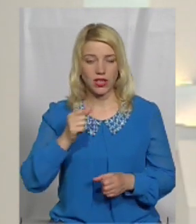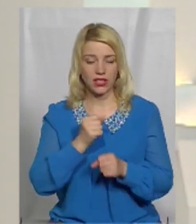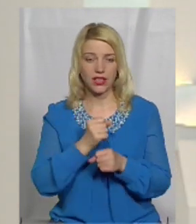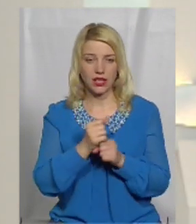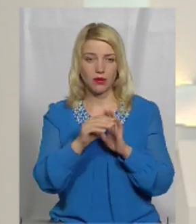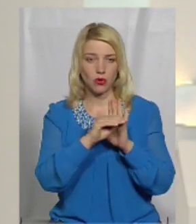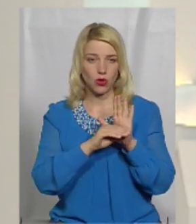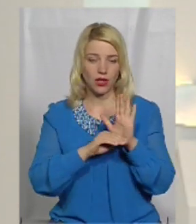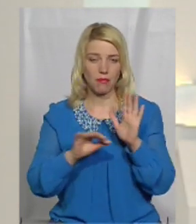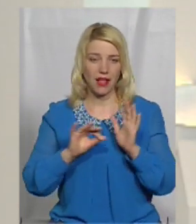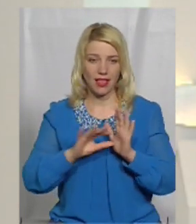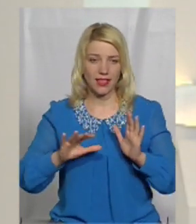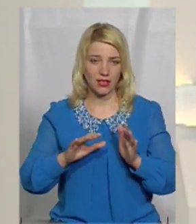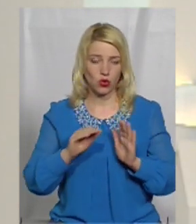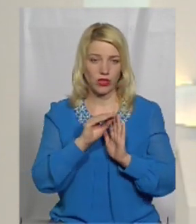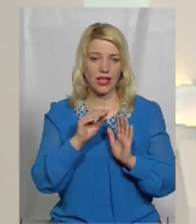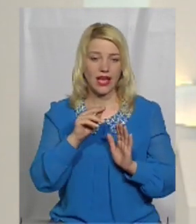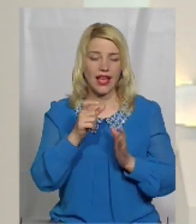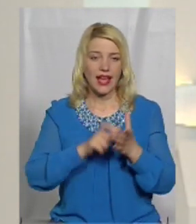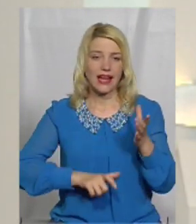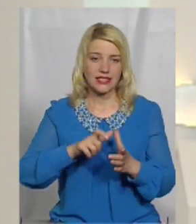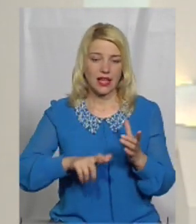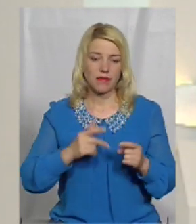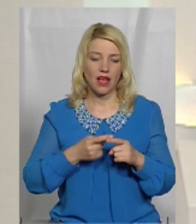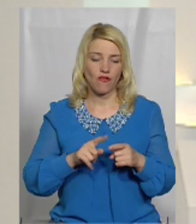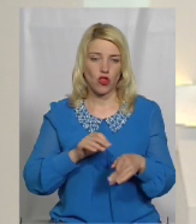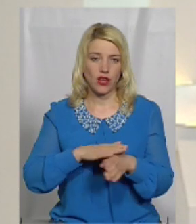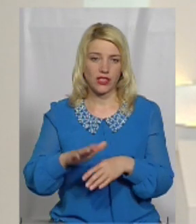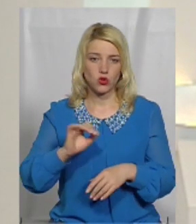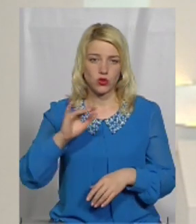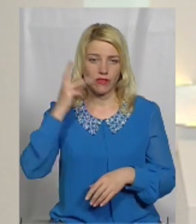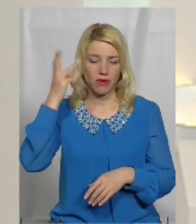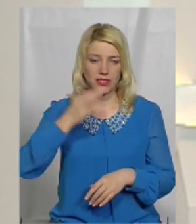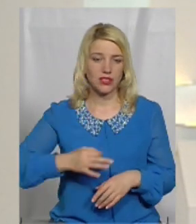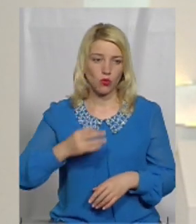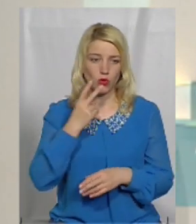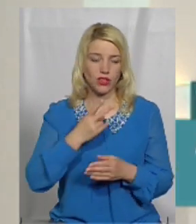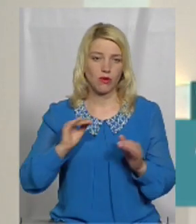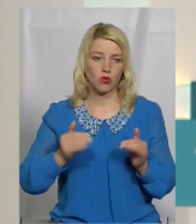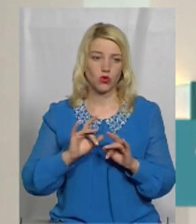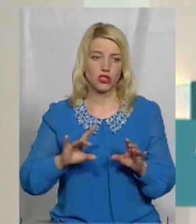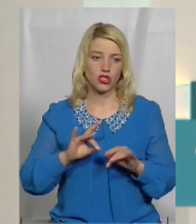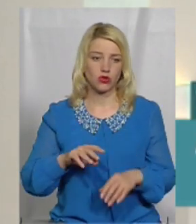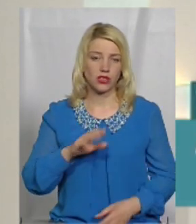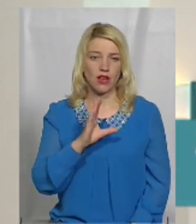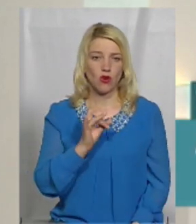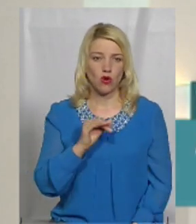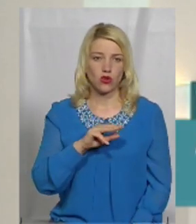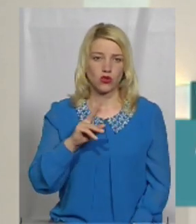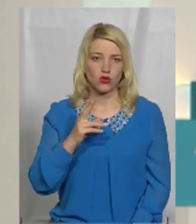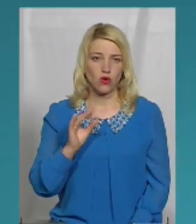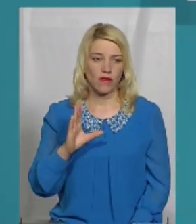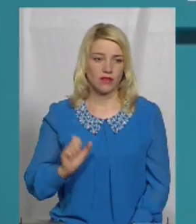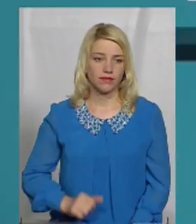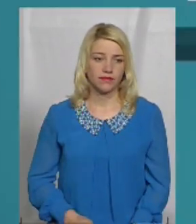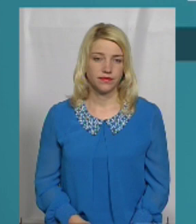діє програма «Електронний рецепт». Як вона реалізується у Хмельницькій області, подивимось у сюжеті Тетяни Ворожцової.